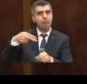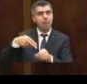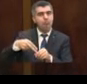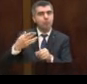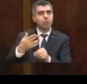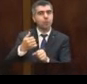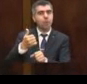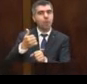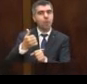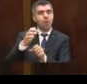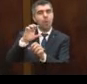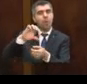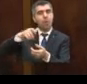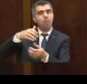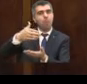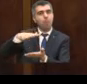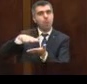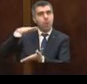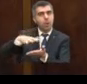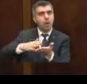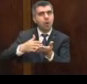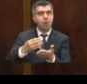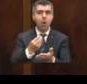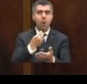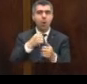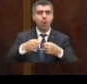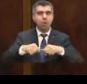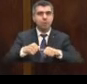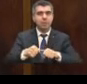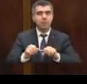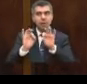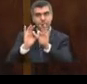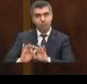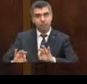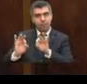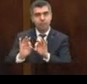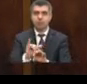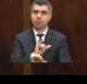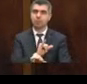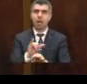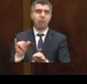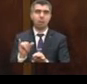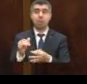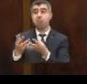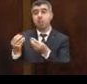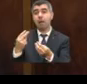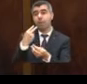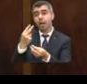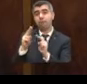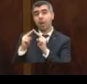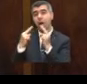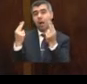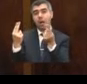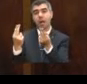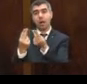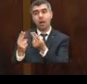لم يعرف المغرب لا أزمة خبز ولا غيرها من الحاجية الضرورية لعيش المواطنين كما وقع بالعديد من الدول، بل هناك من